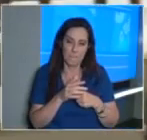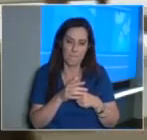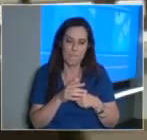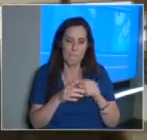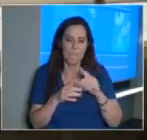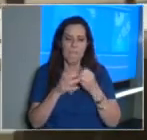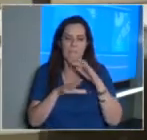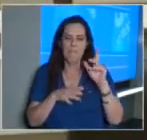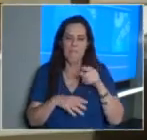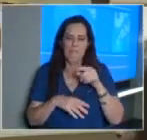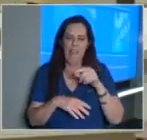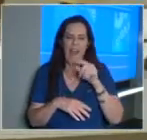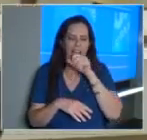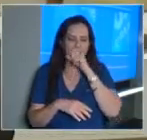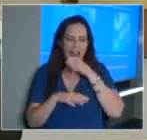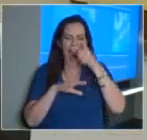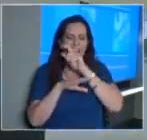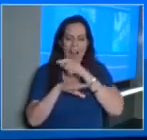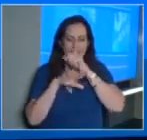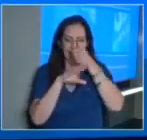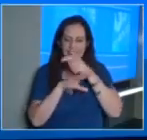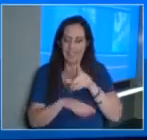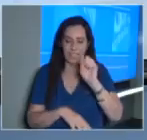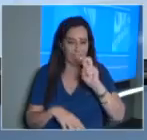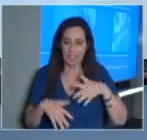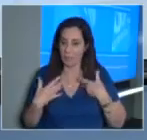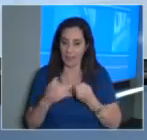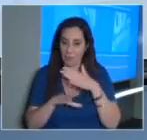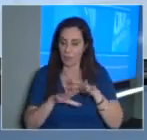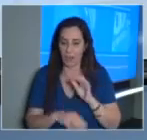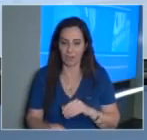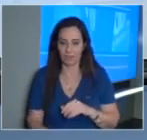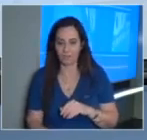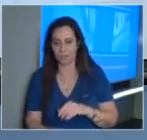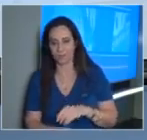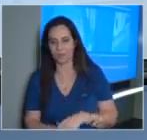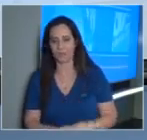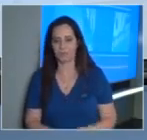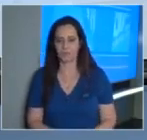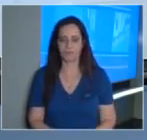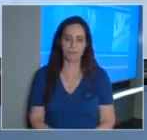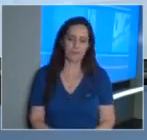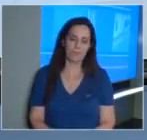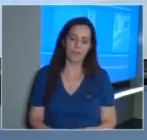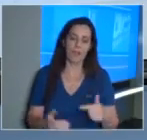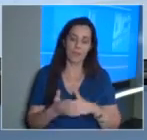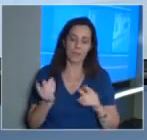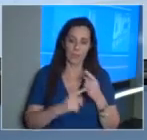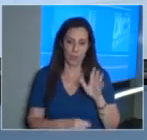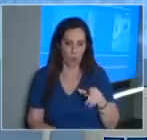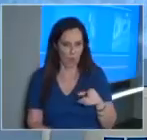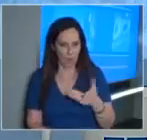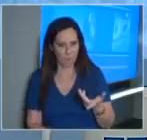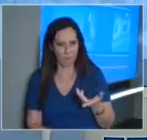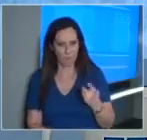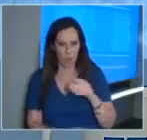תוטל להרכבה, יהיה חייב להיות זה שעומד בראש הממשלה. גדעון סער בטוח היה שמח להרכיב ממשלה עבור נתניהו. שבראשות נתניהו, בוודאי. לכן זה מה שקרה. הוא גם, לא